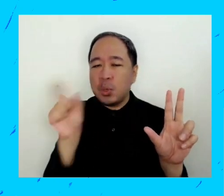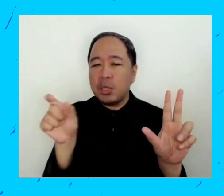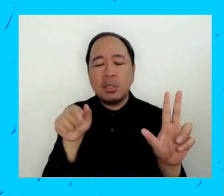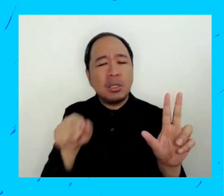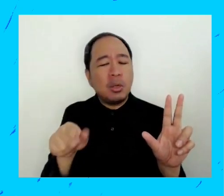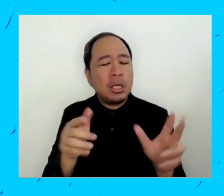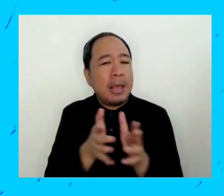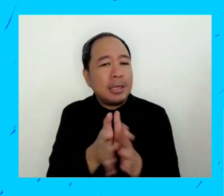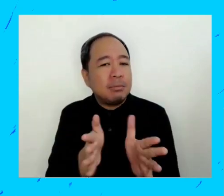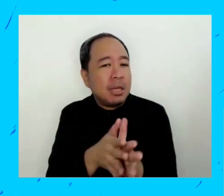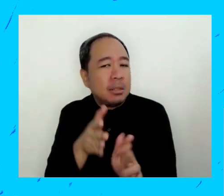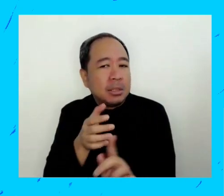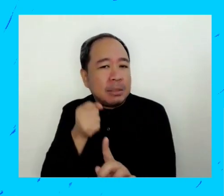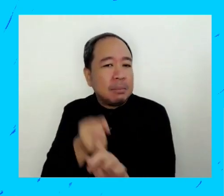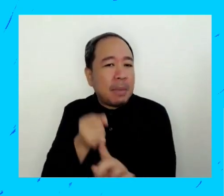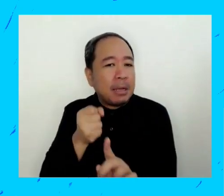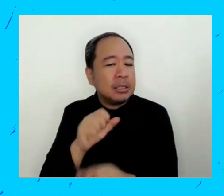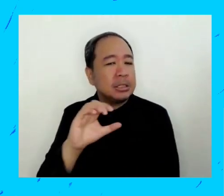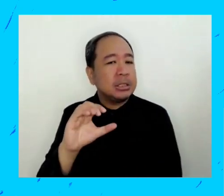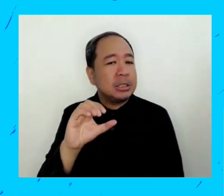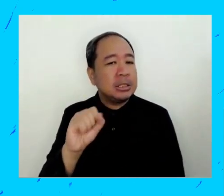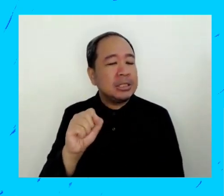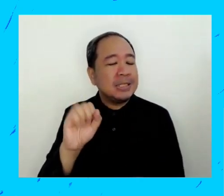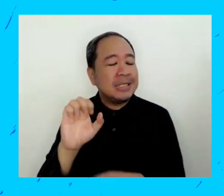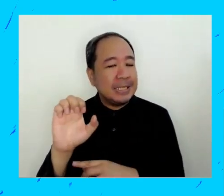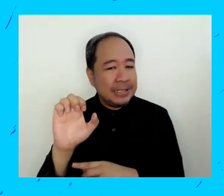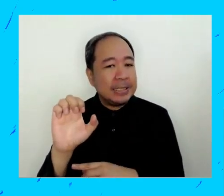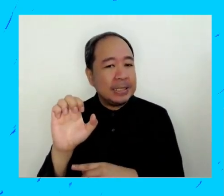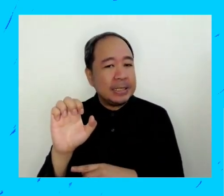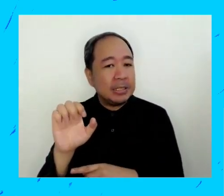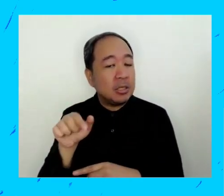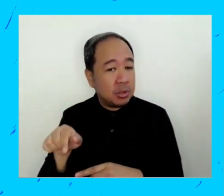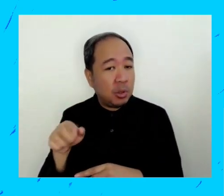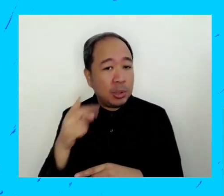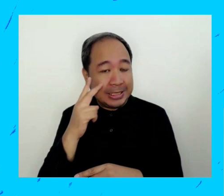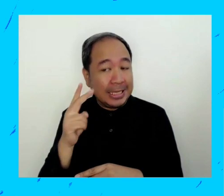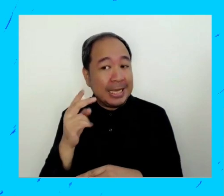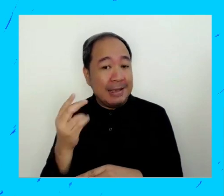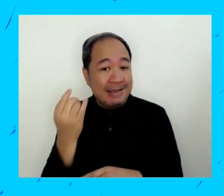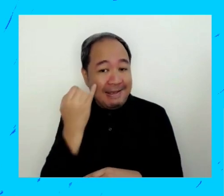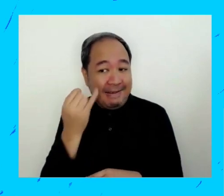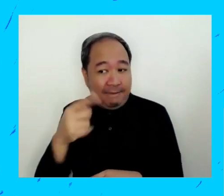Quels seront les trois mots que vous utilisez pour